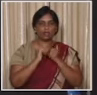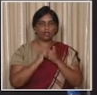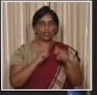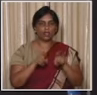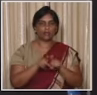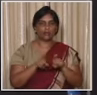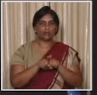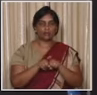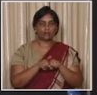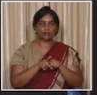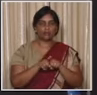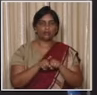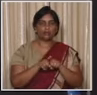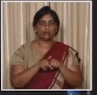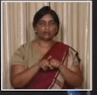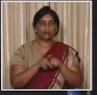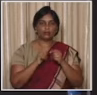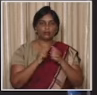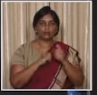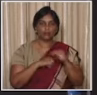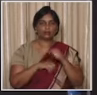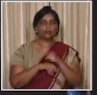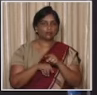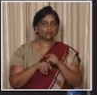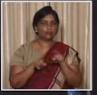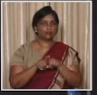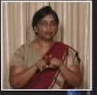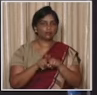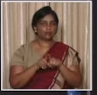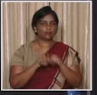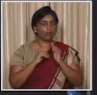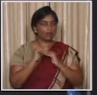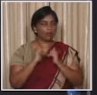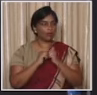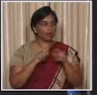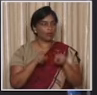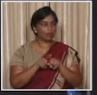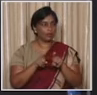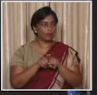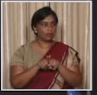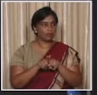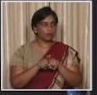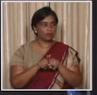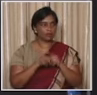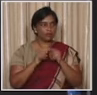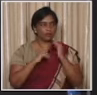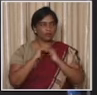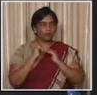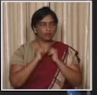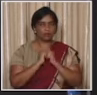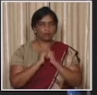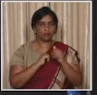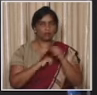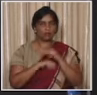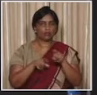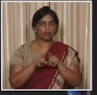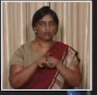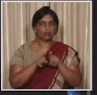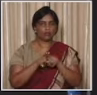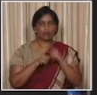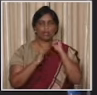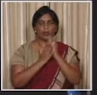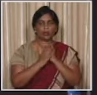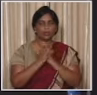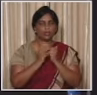යෝජනා කරනවා නව ලේකම්තුමාත් සහ අධ්‍යක්ෂක ජනරාල්තුමාත් එක්කත් සාකච්ඡා කරලා ඒ වැඩපිළිවෙල ඉක්මනට කරන්න. නැත්නම්